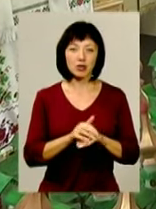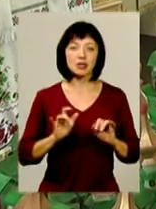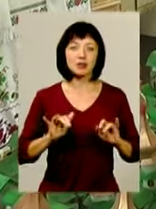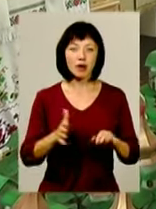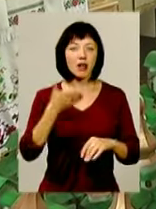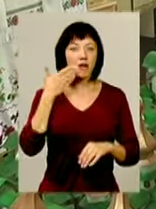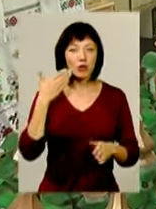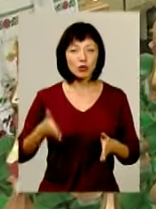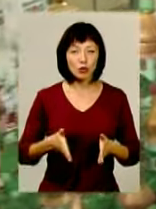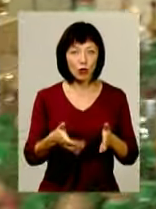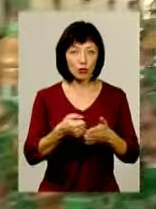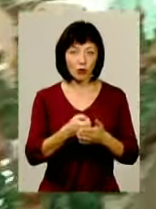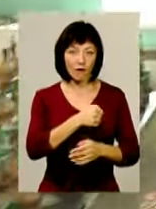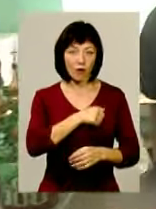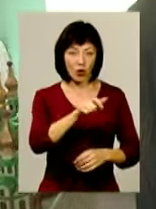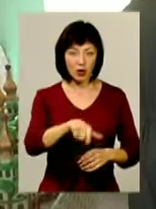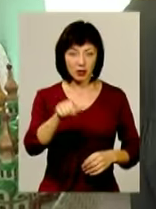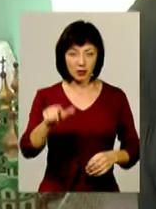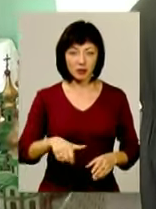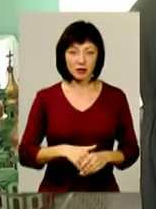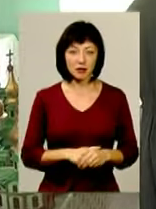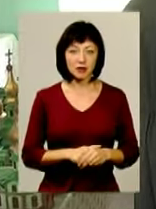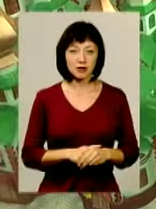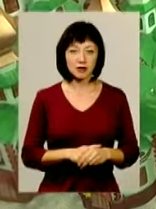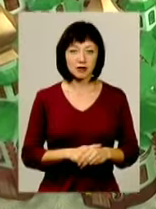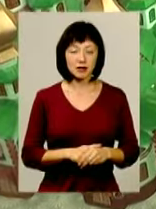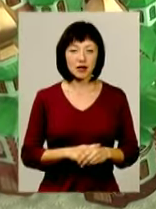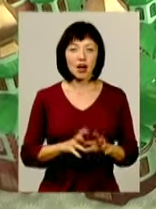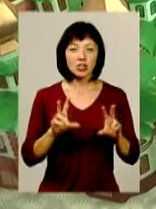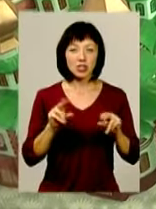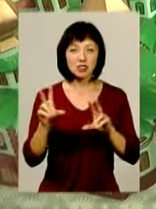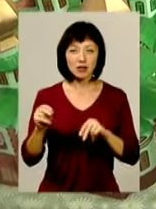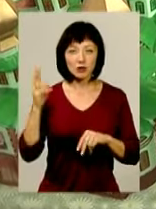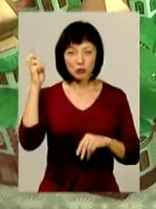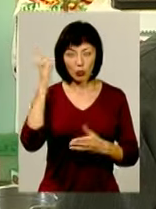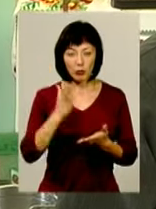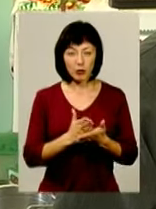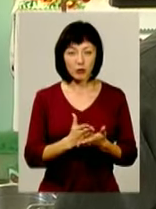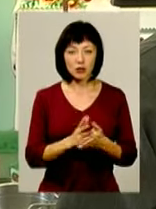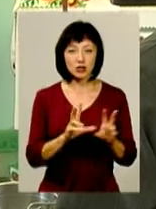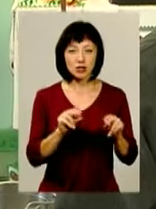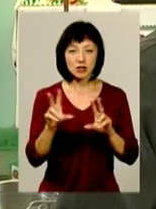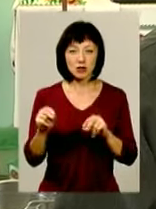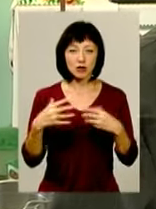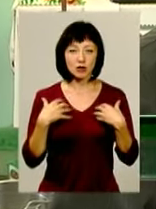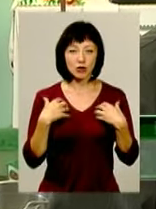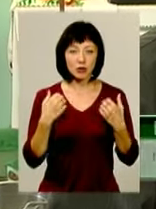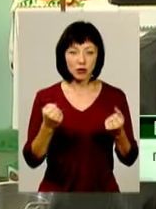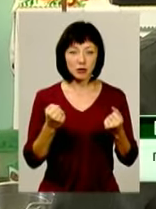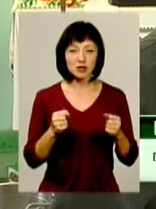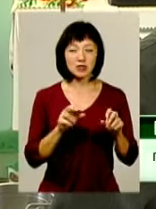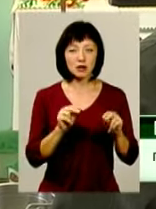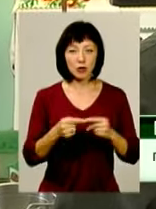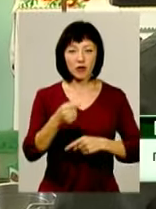та легку дорогу до воїнів. Хай щасливо вони з Богом перебувають і з Богом щасливо, здоровими, цілими,